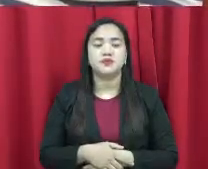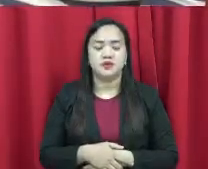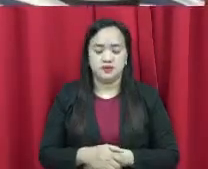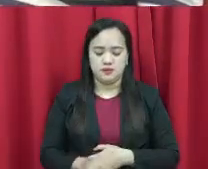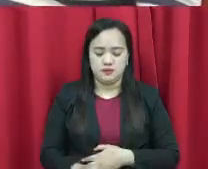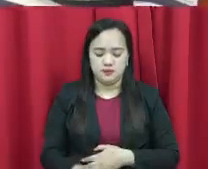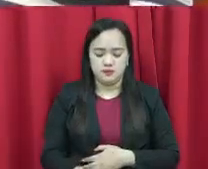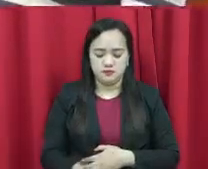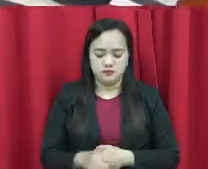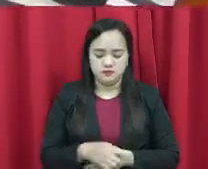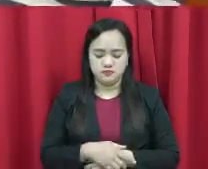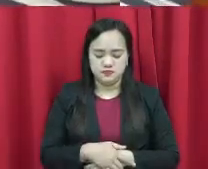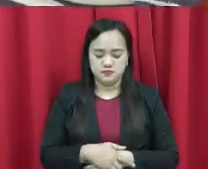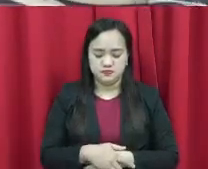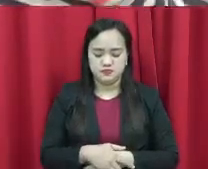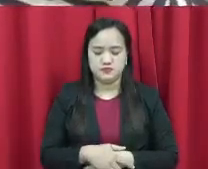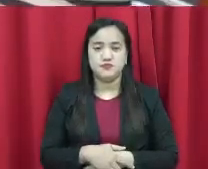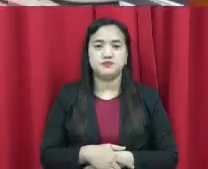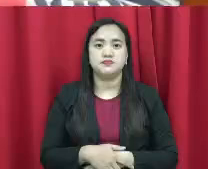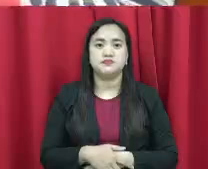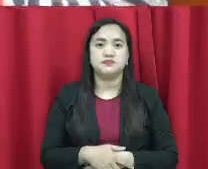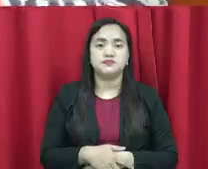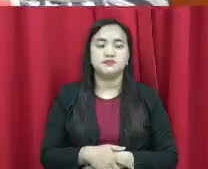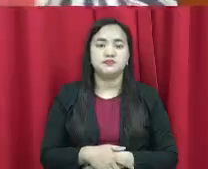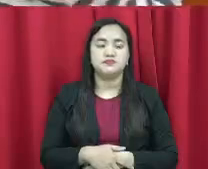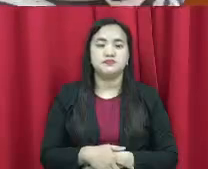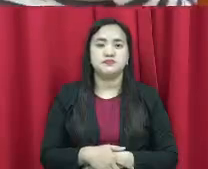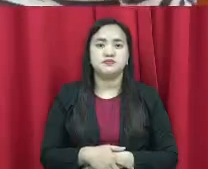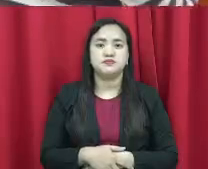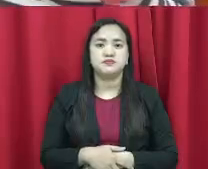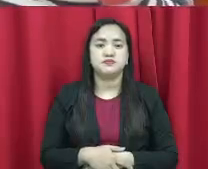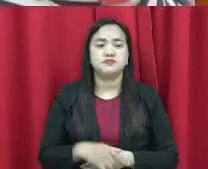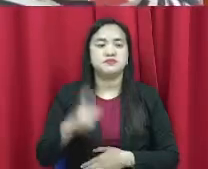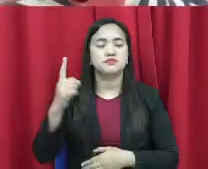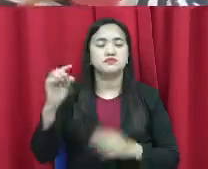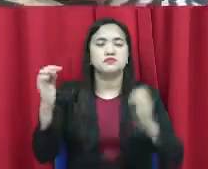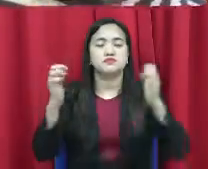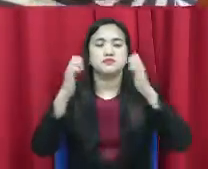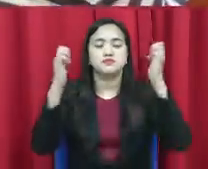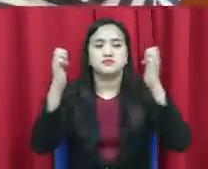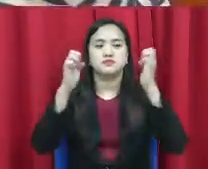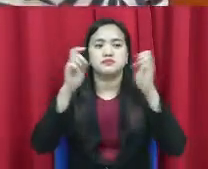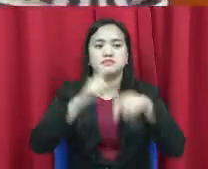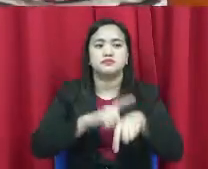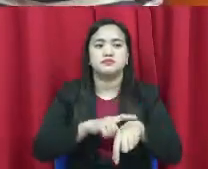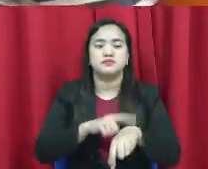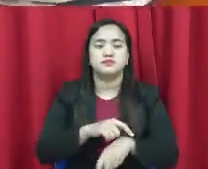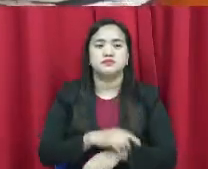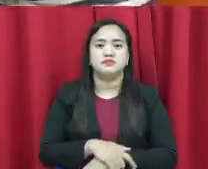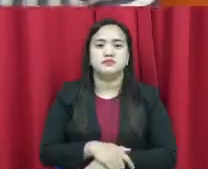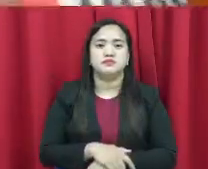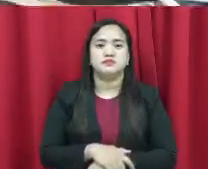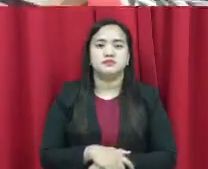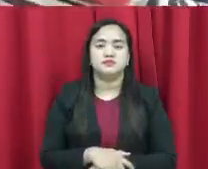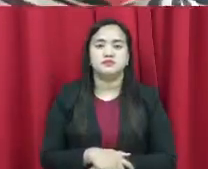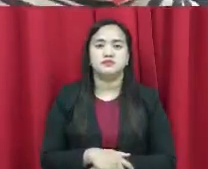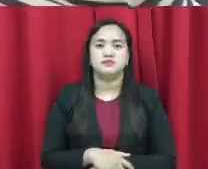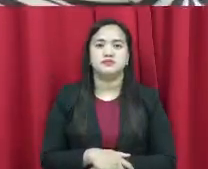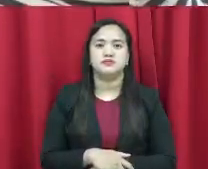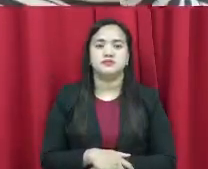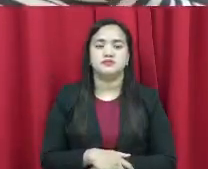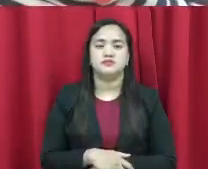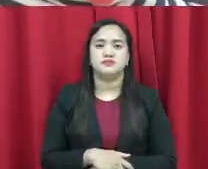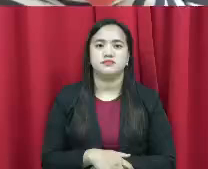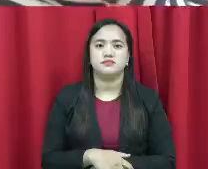naasag ng usap y ano lang po ah for about the excellence ah ano ko na to Parang pang final ko na na